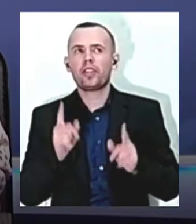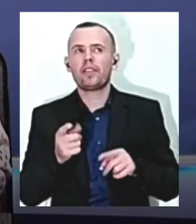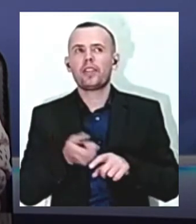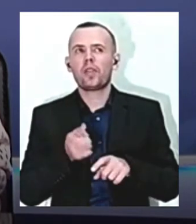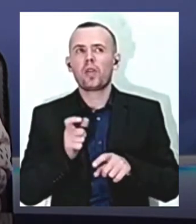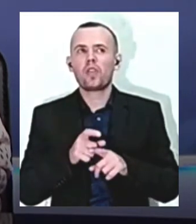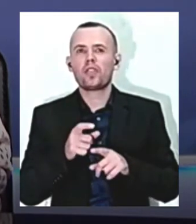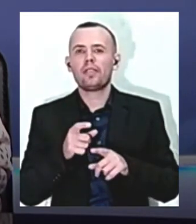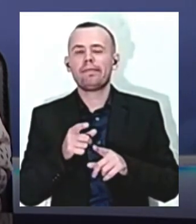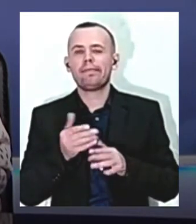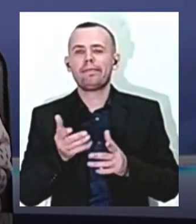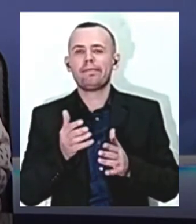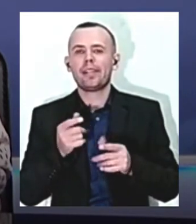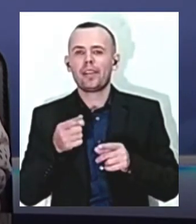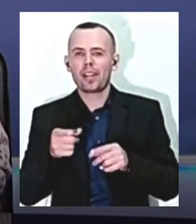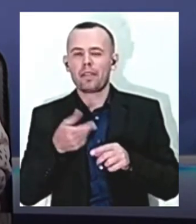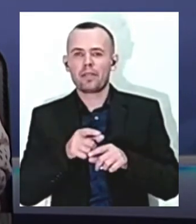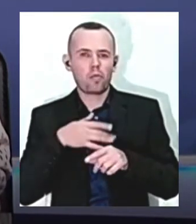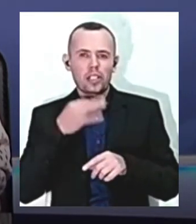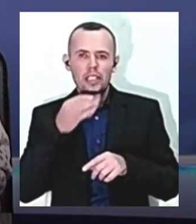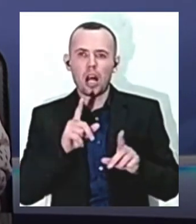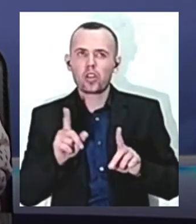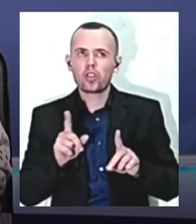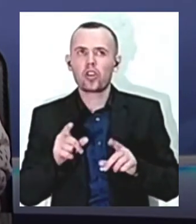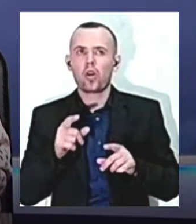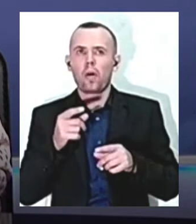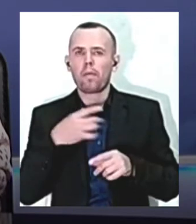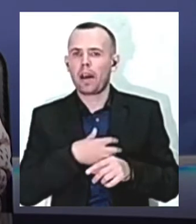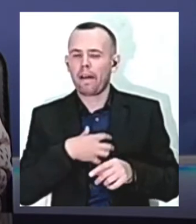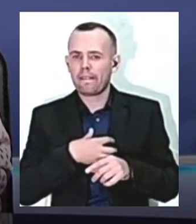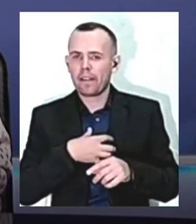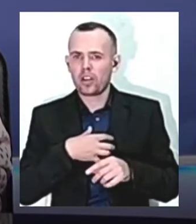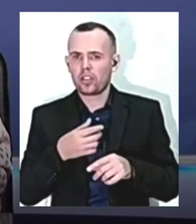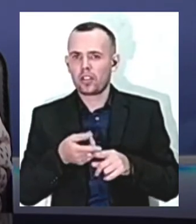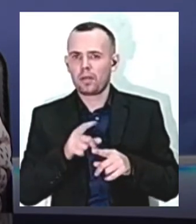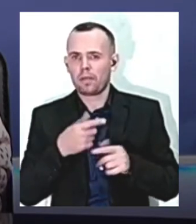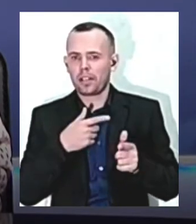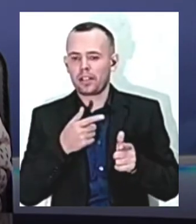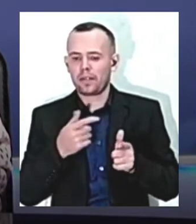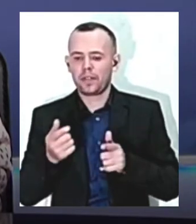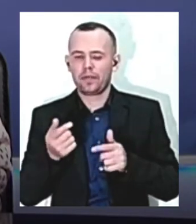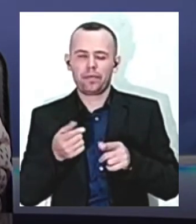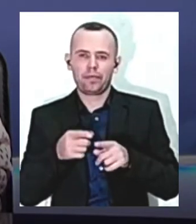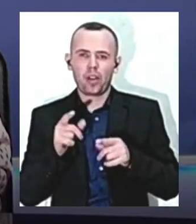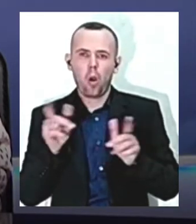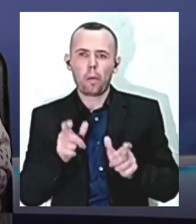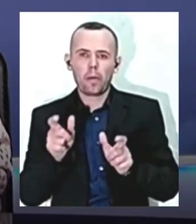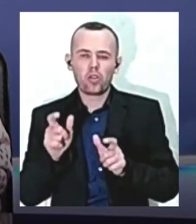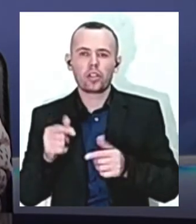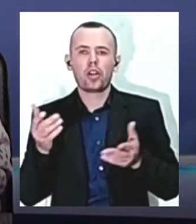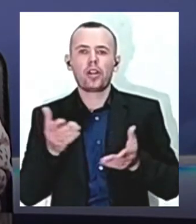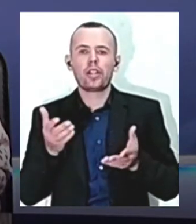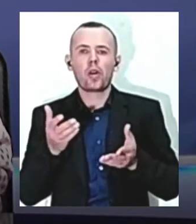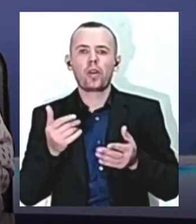Тетяна дуже правильно сказала, що переважно ми готові досить легко підтримувати ті обмеження, які слабко впливають на